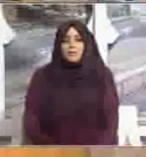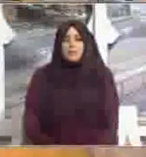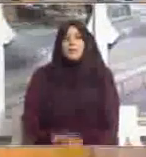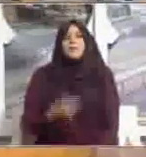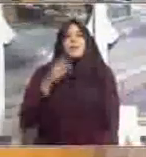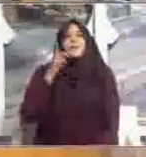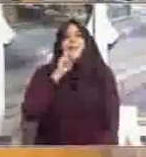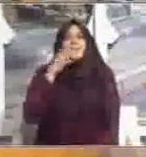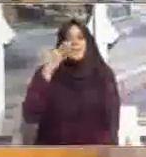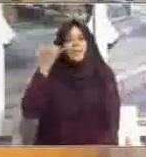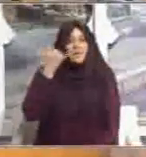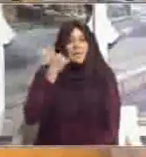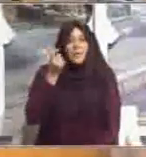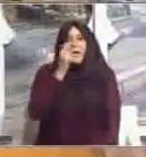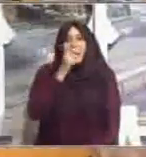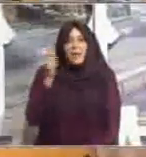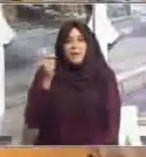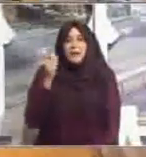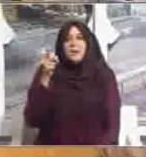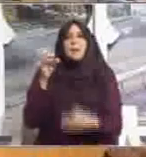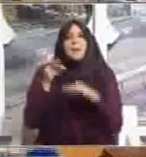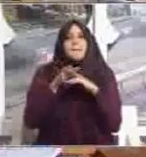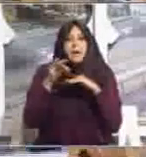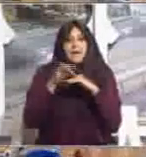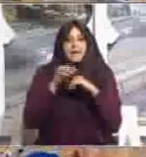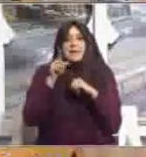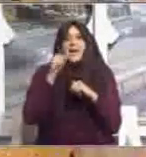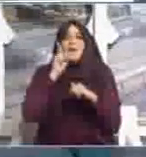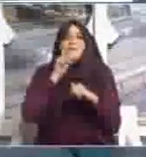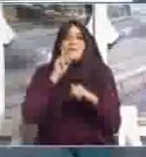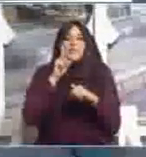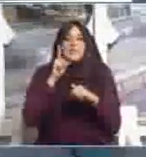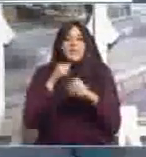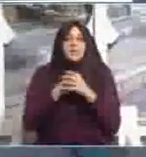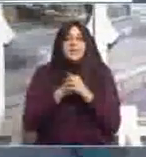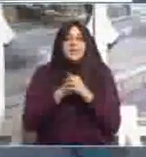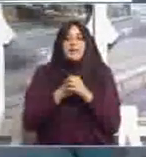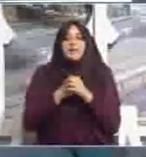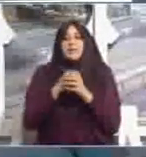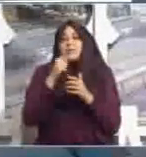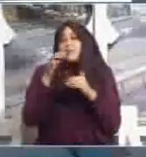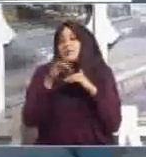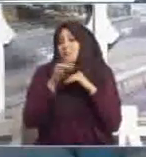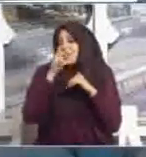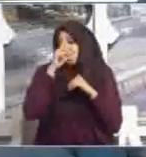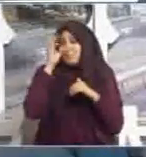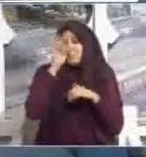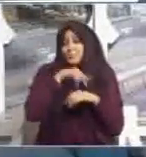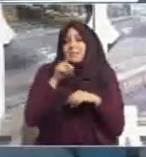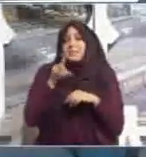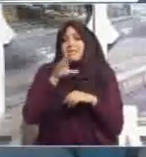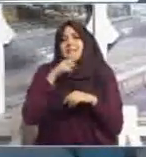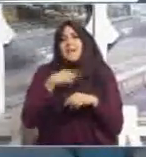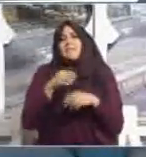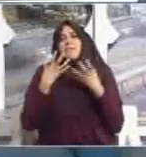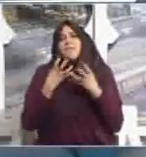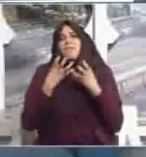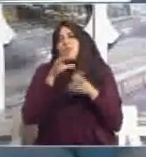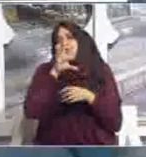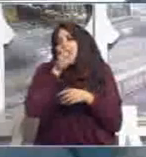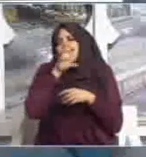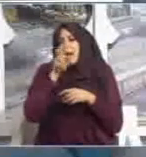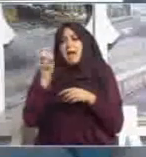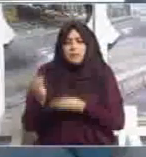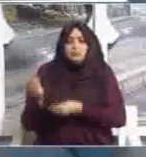أحلام من عنابة، قالت لك متزوجة عندها بنية مع زوجها ربي يعوضها توفي الله يرحمه، قالت بنتي